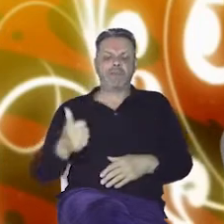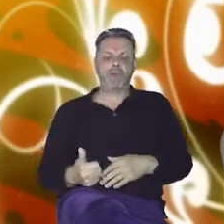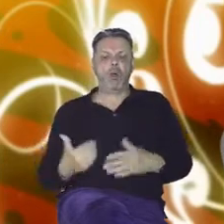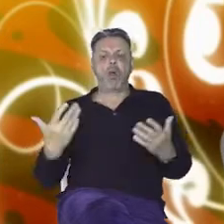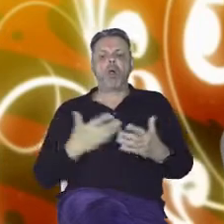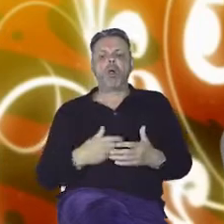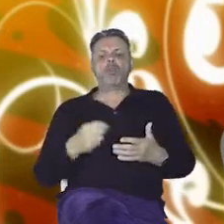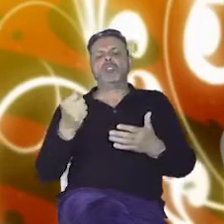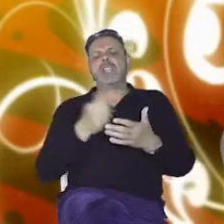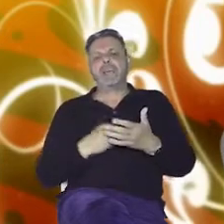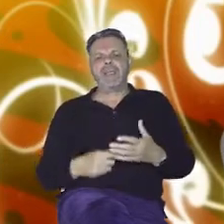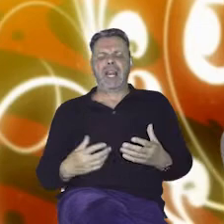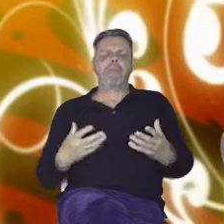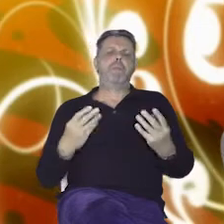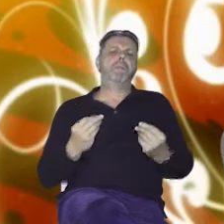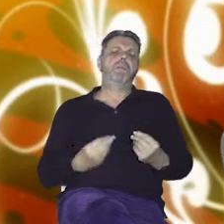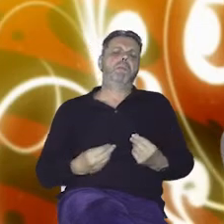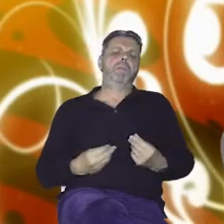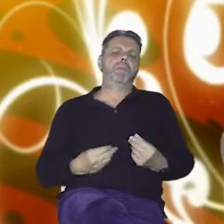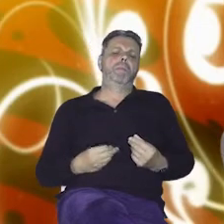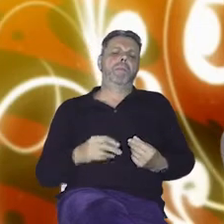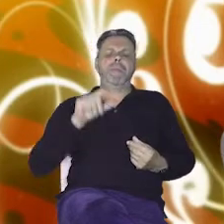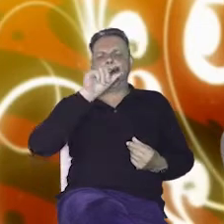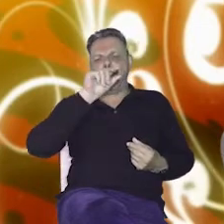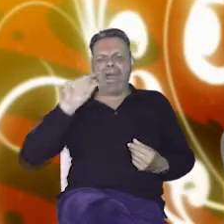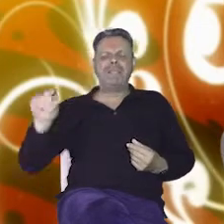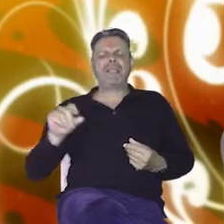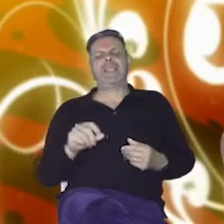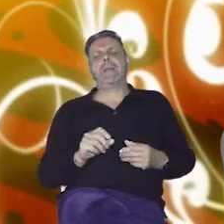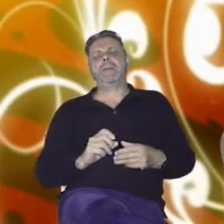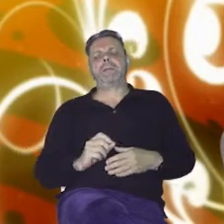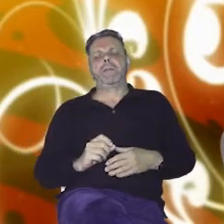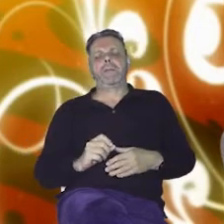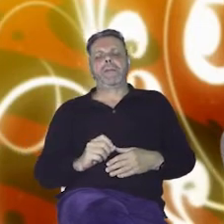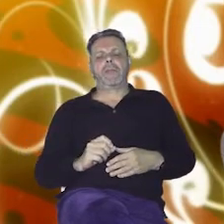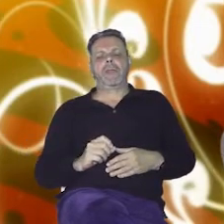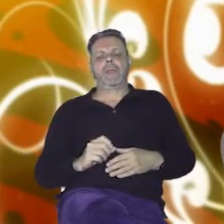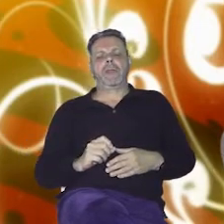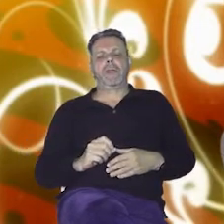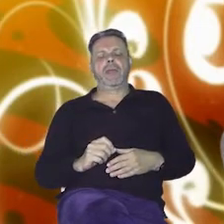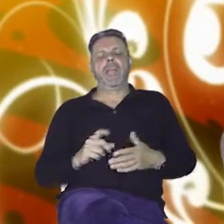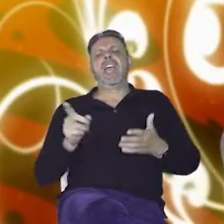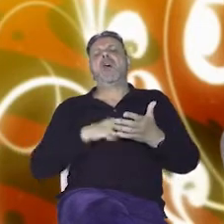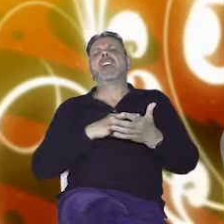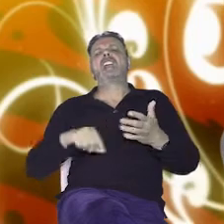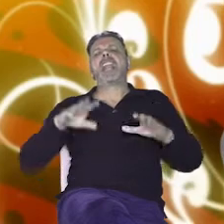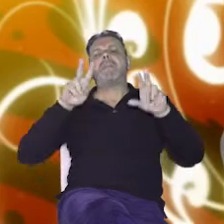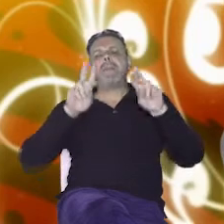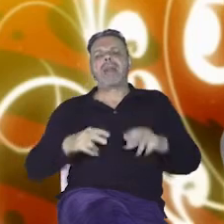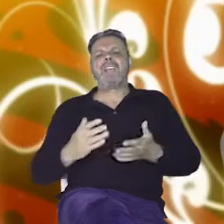se pisali puno brojni natpisi medijski o kršenjima prava